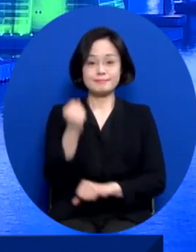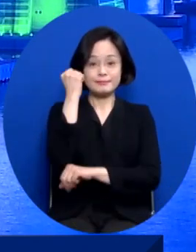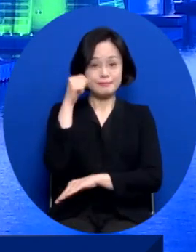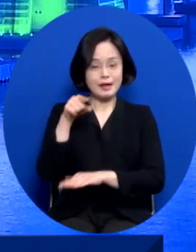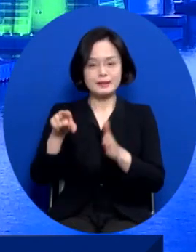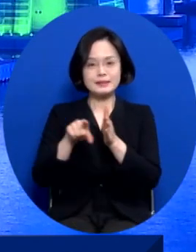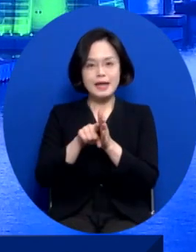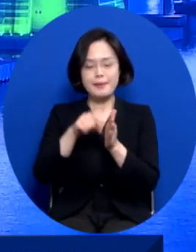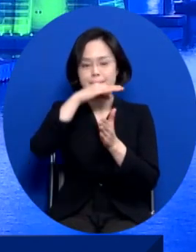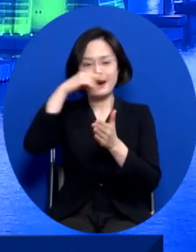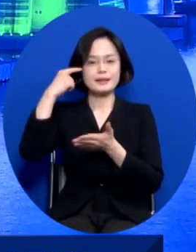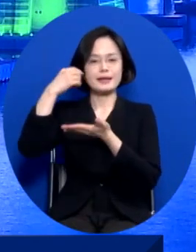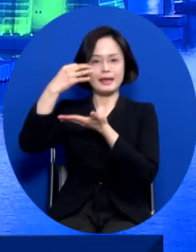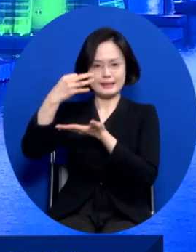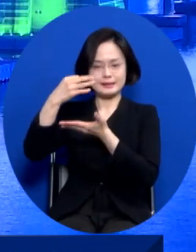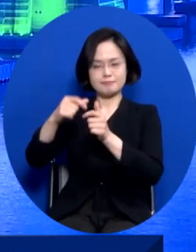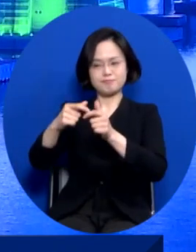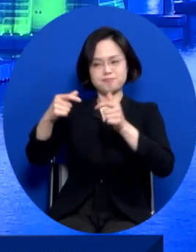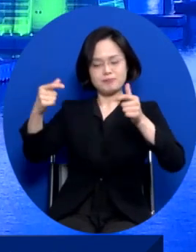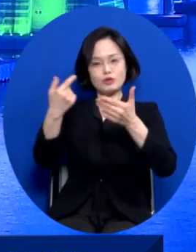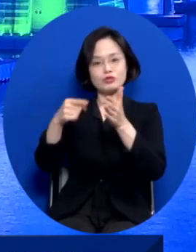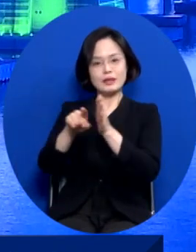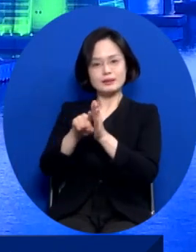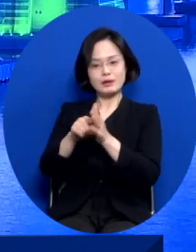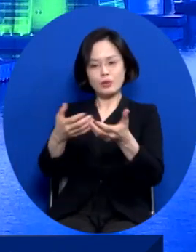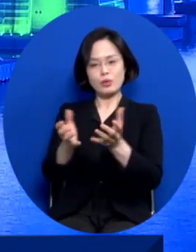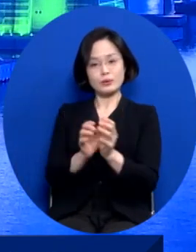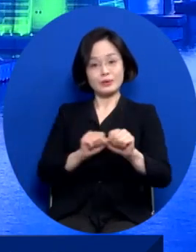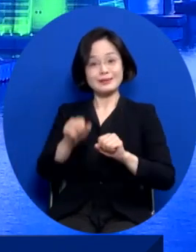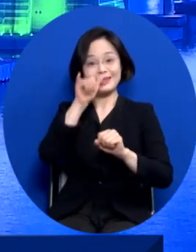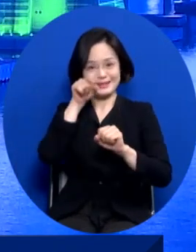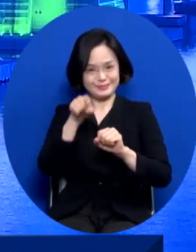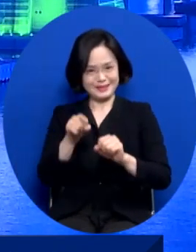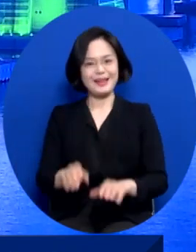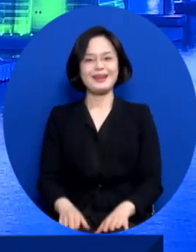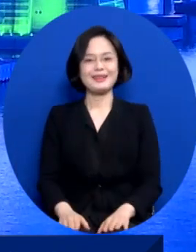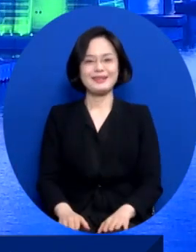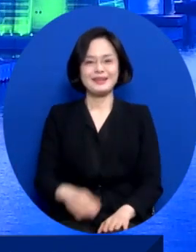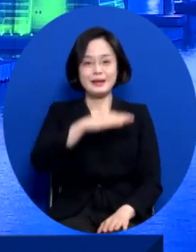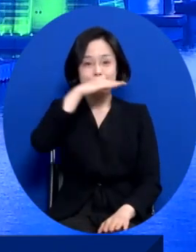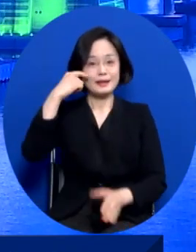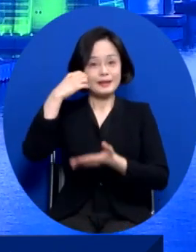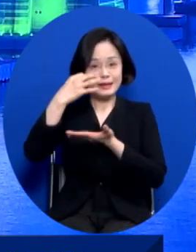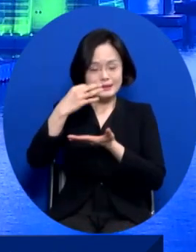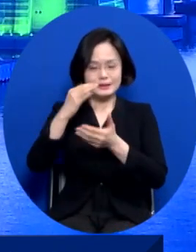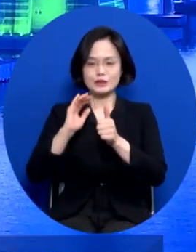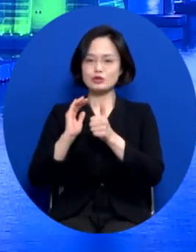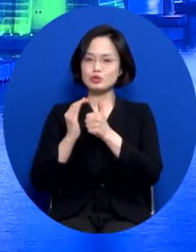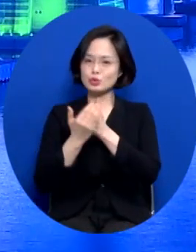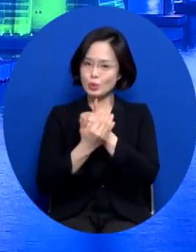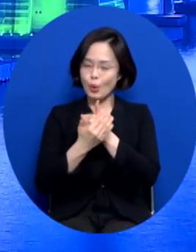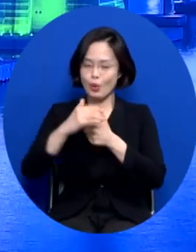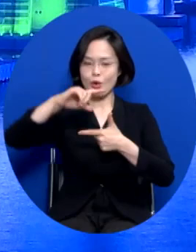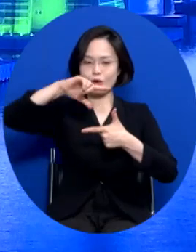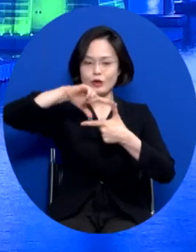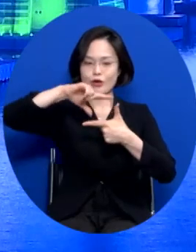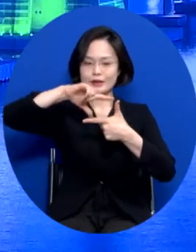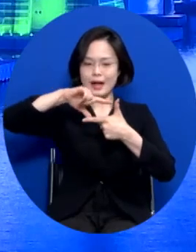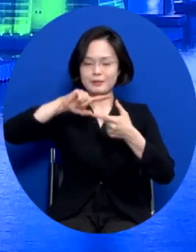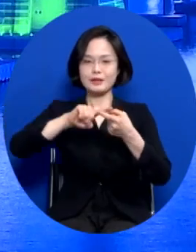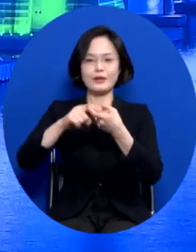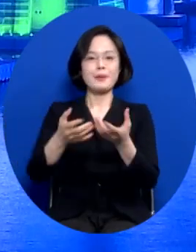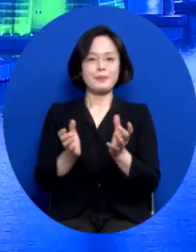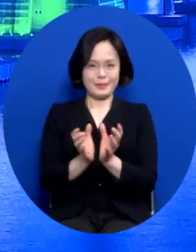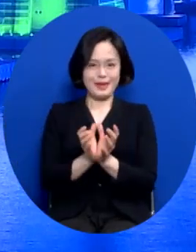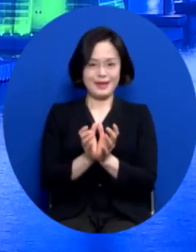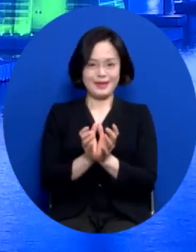확산하고자 사역을 이어가는 단체가 있습니다 발음 가치수 경남 도민연합인데요 오늘은 원대연 상임